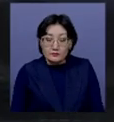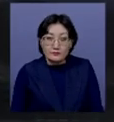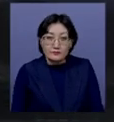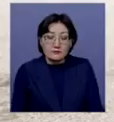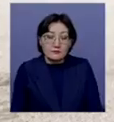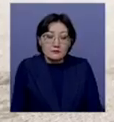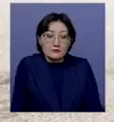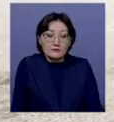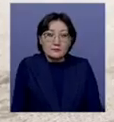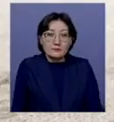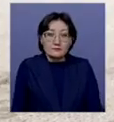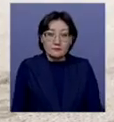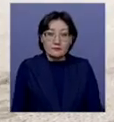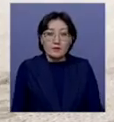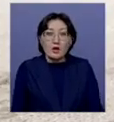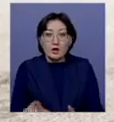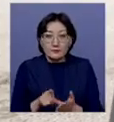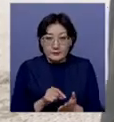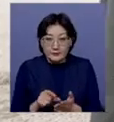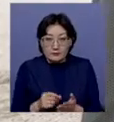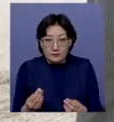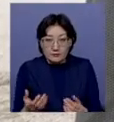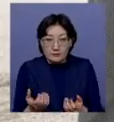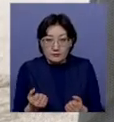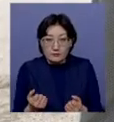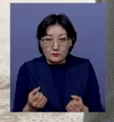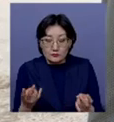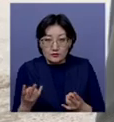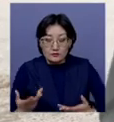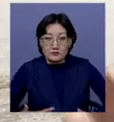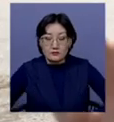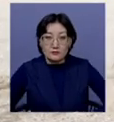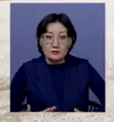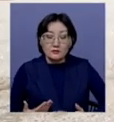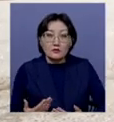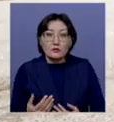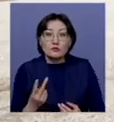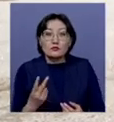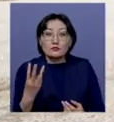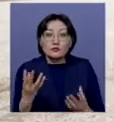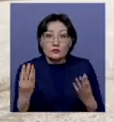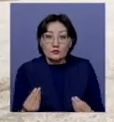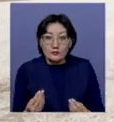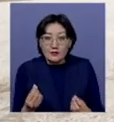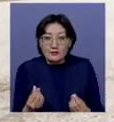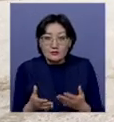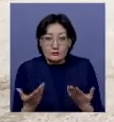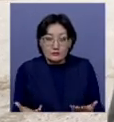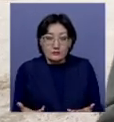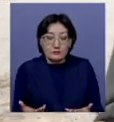түсіндіруде. Ел бар пенсияны алып қайтсам, ел бүкіл алдамаймыз ғой бізге. Бүгін 3-4 күн болды пенсия, бір тиын жоқ